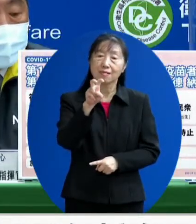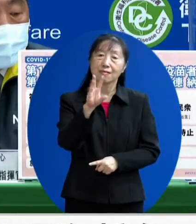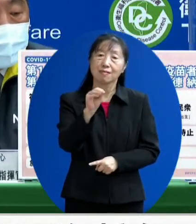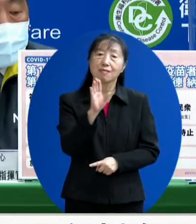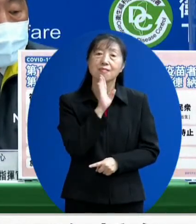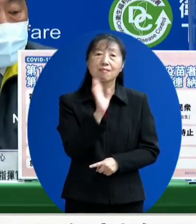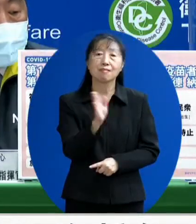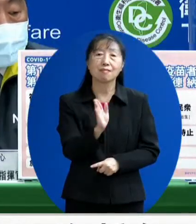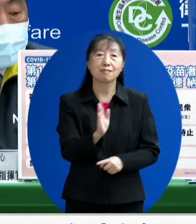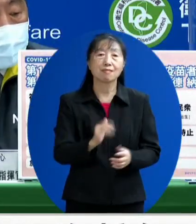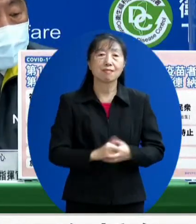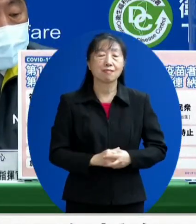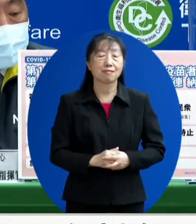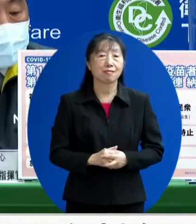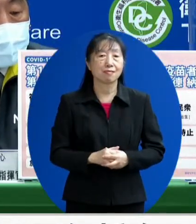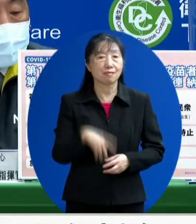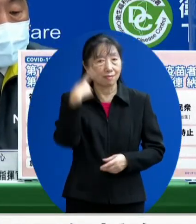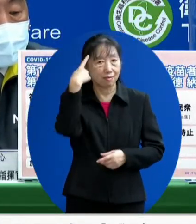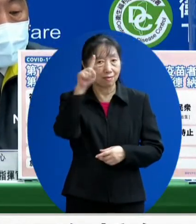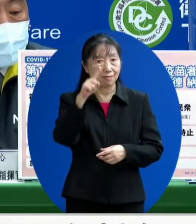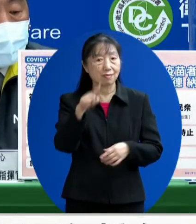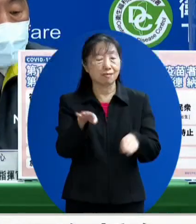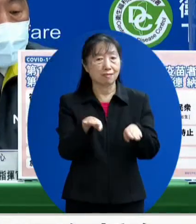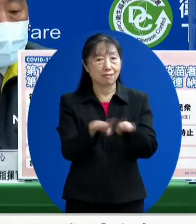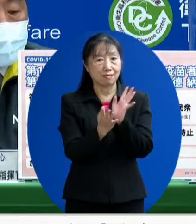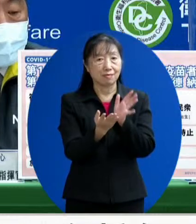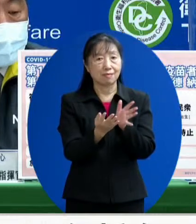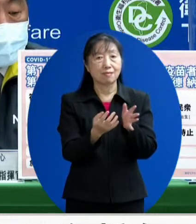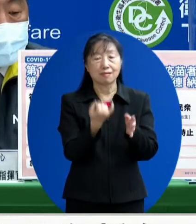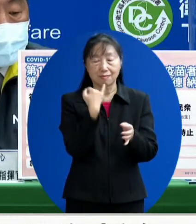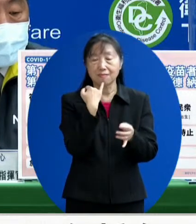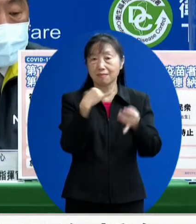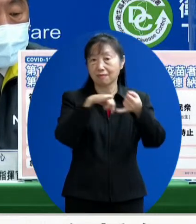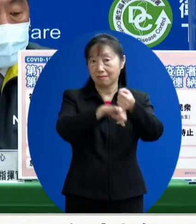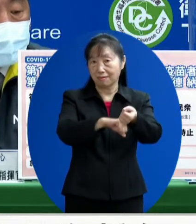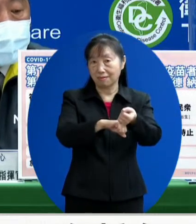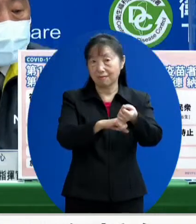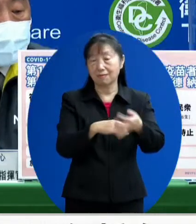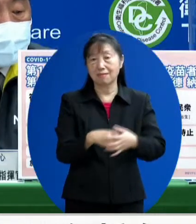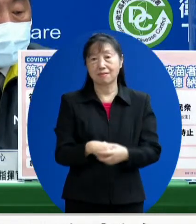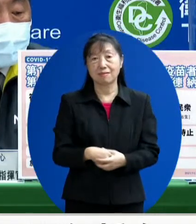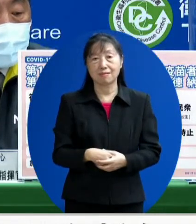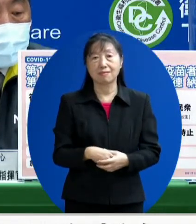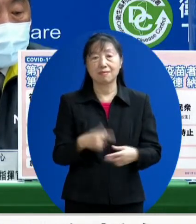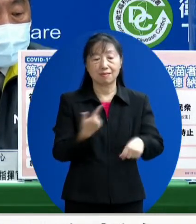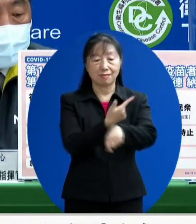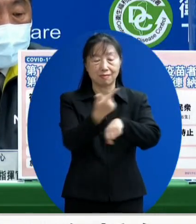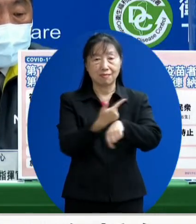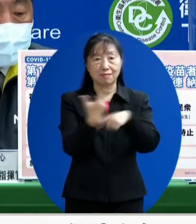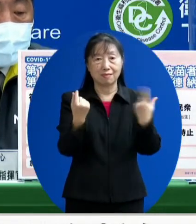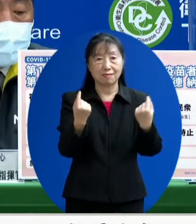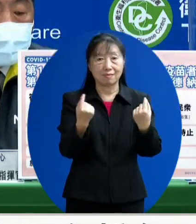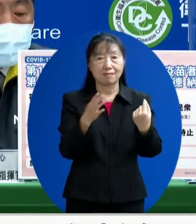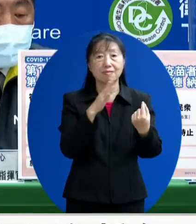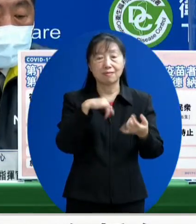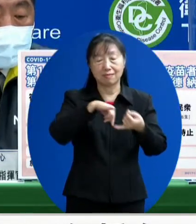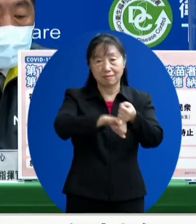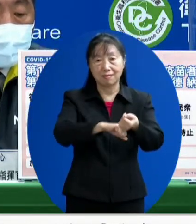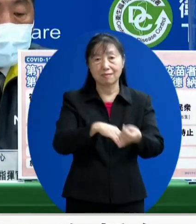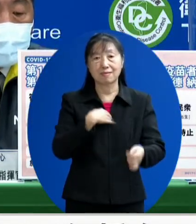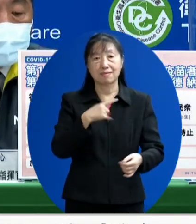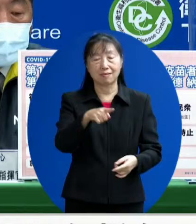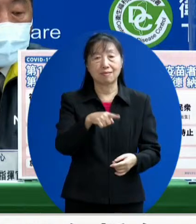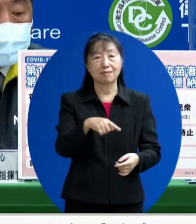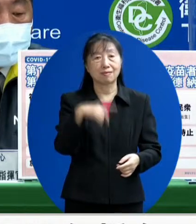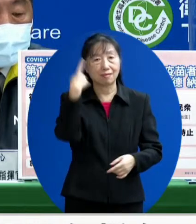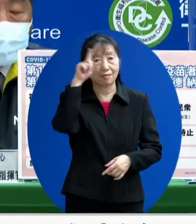22万，那明天就开始来预约，那也是一样是6个钟头，11月19号上午